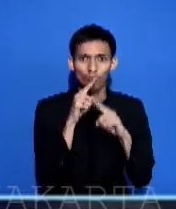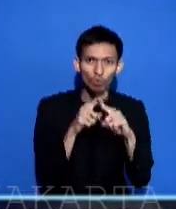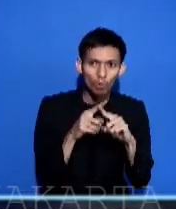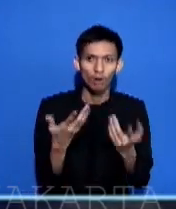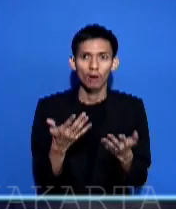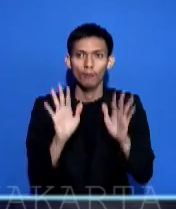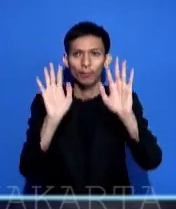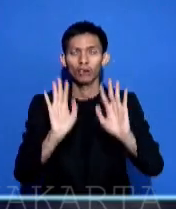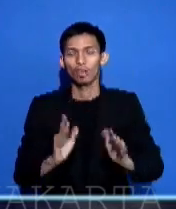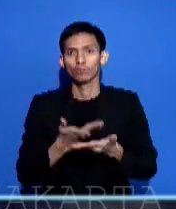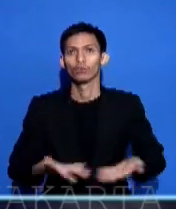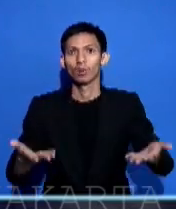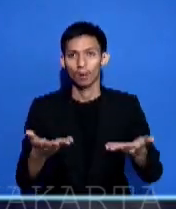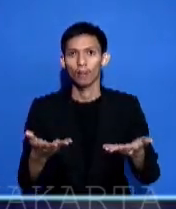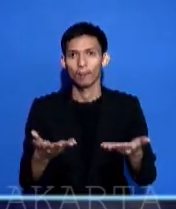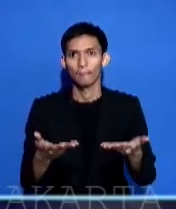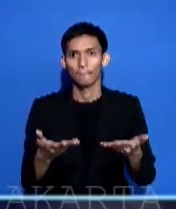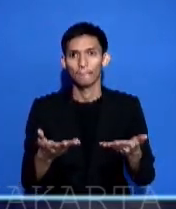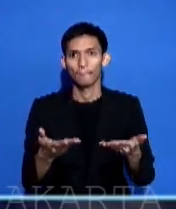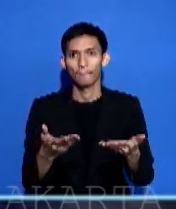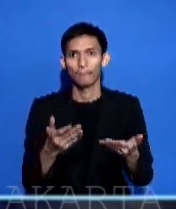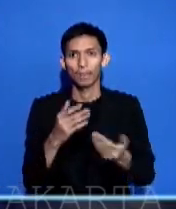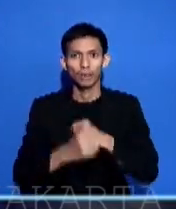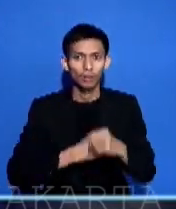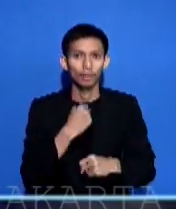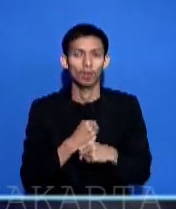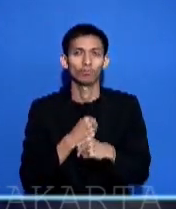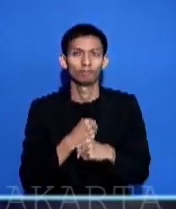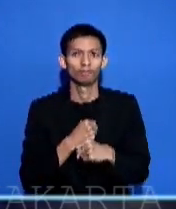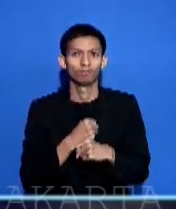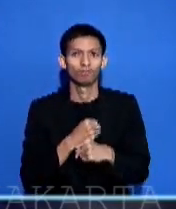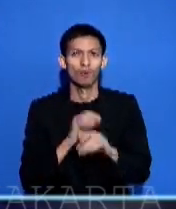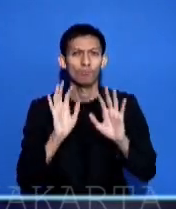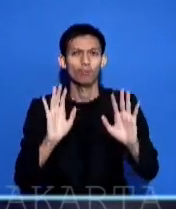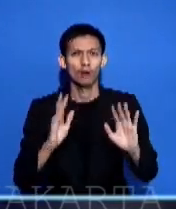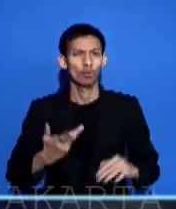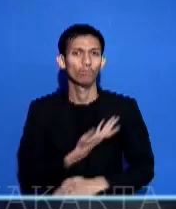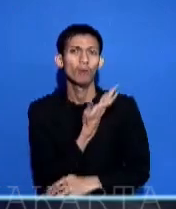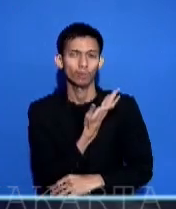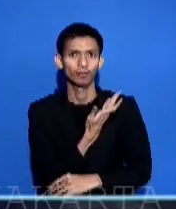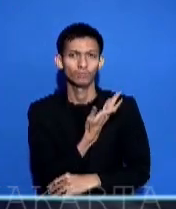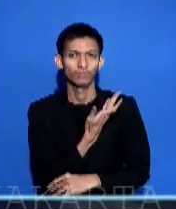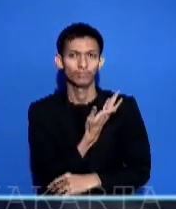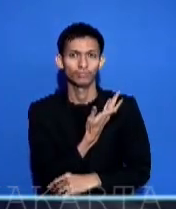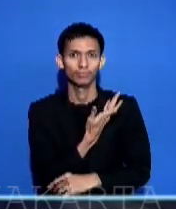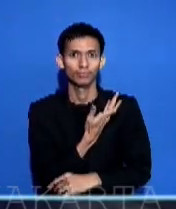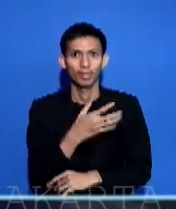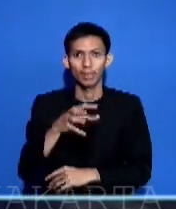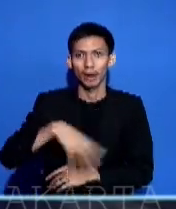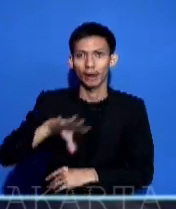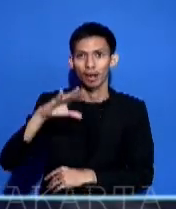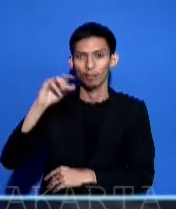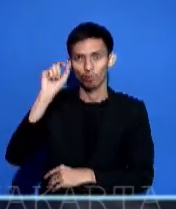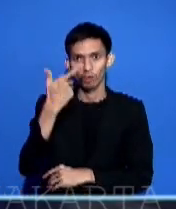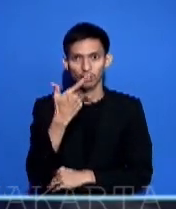sosial maupun ya, pihak-pihak itu ternyata masih banyak banget yang menjadi korban. Limpahan dari Polda juga banyak. Ternyata sampai akhir